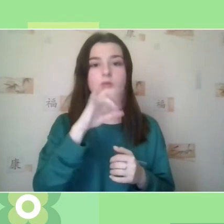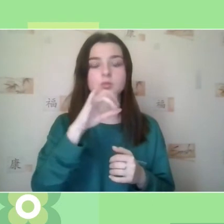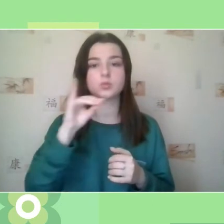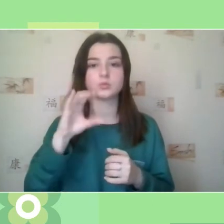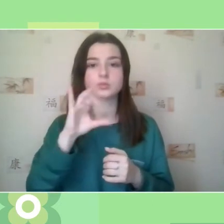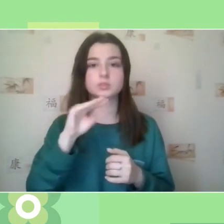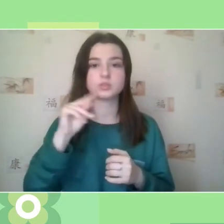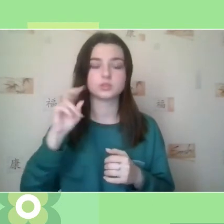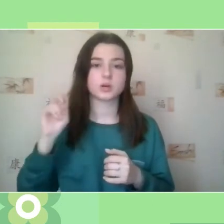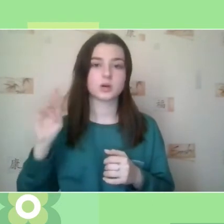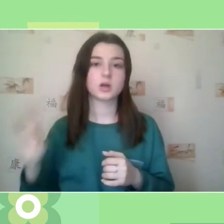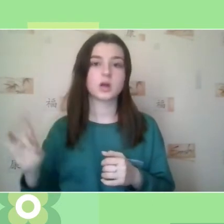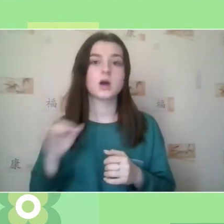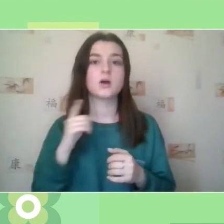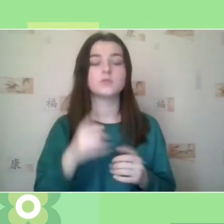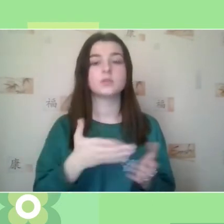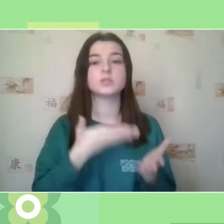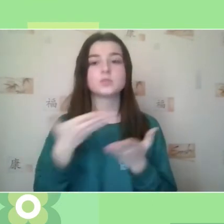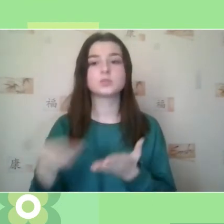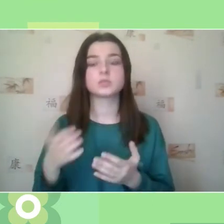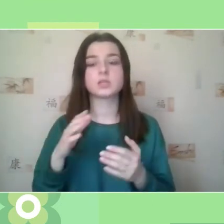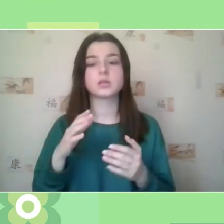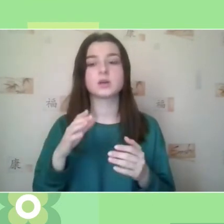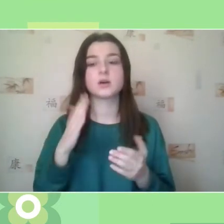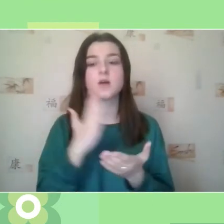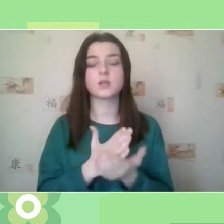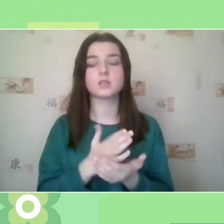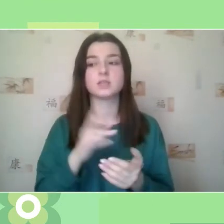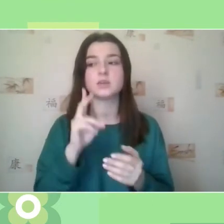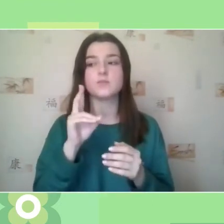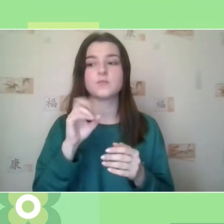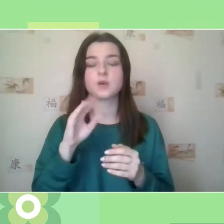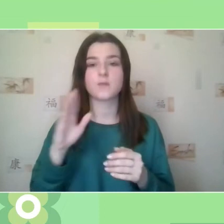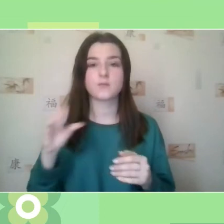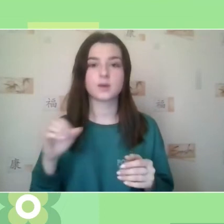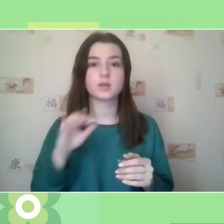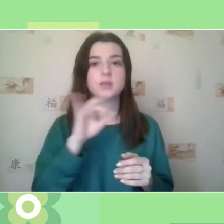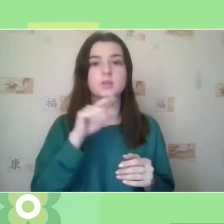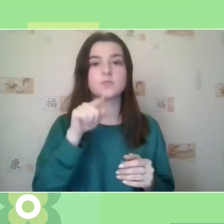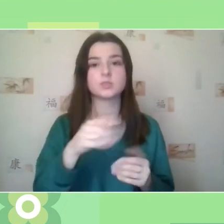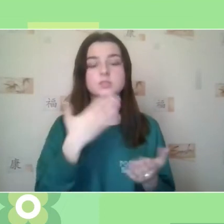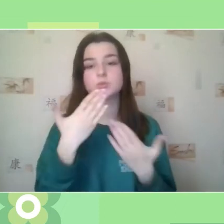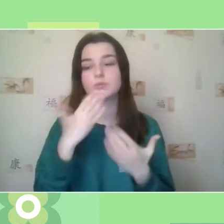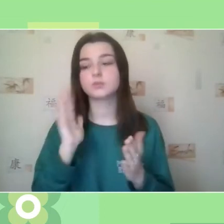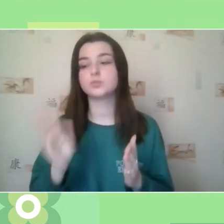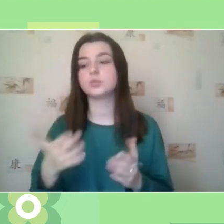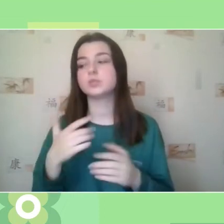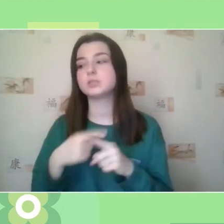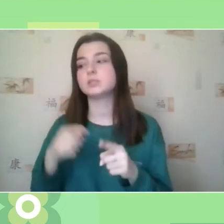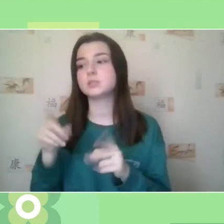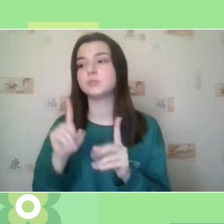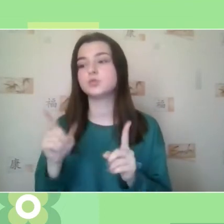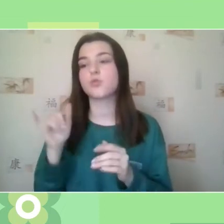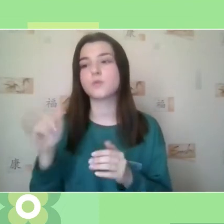запросили 30 відомих нам власників кафе, познайомила їх і сказала, давайте ви зробите клуб, ви будете спілкуватися, ви будете ділитися тим, що у вас